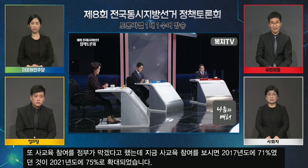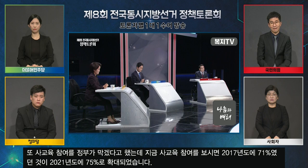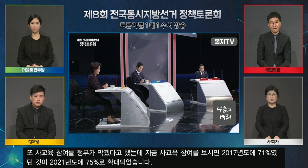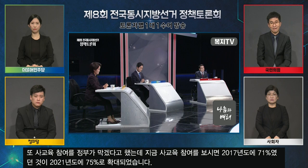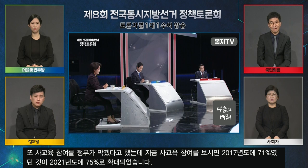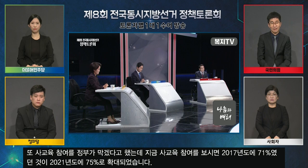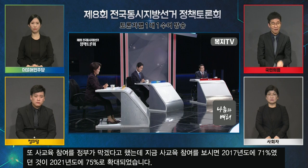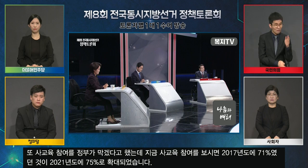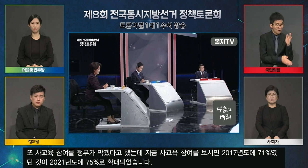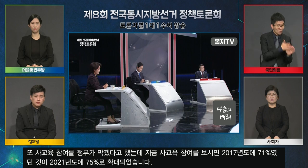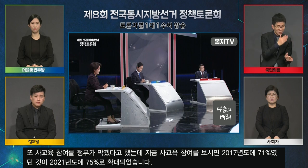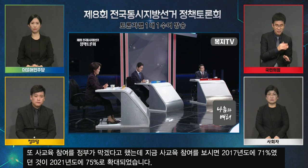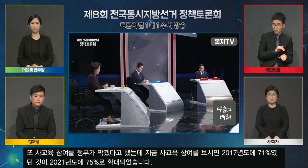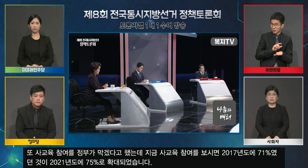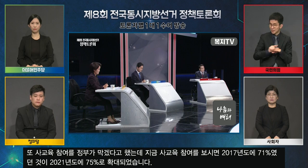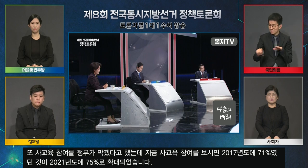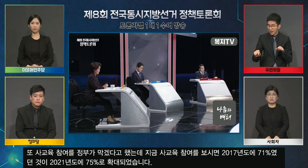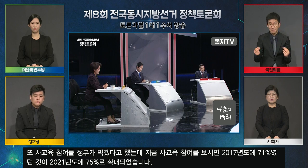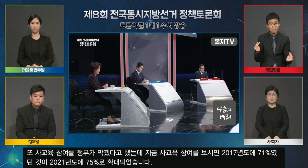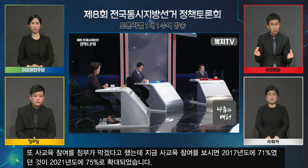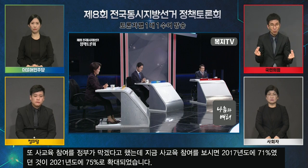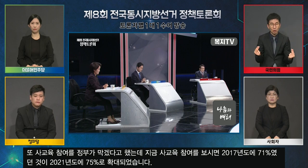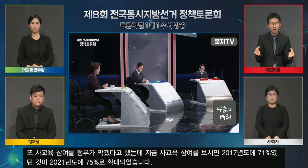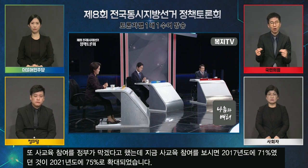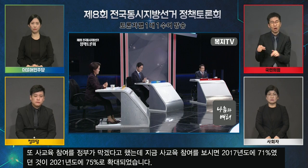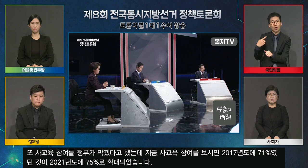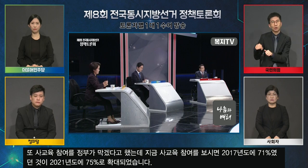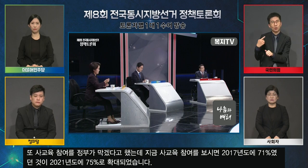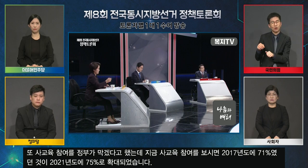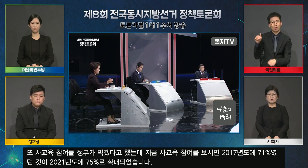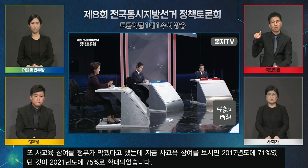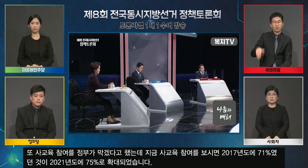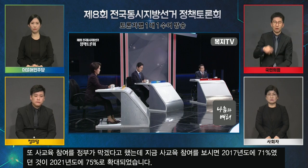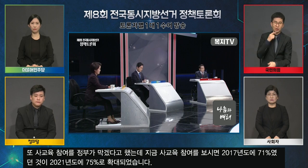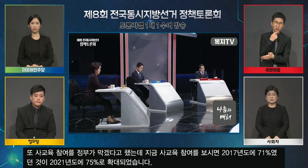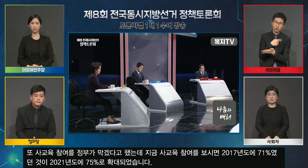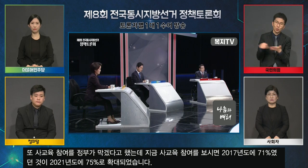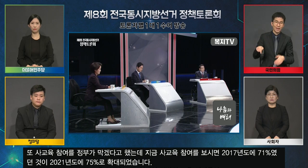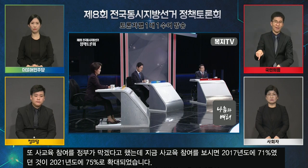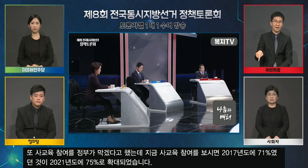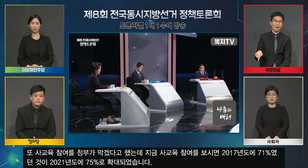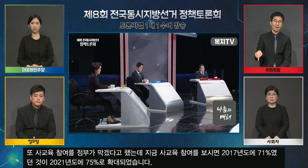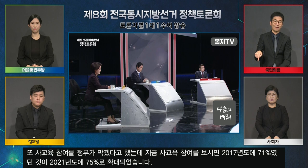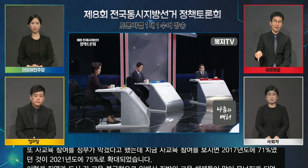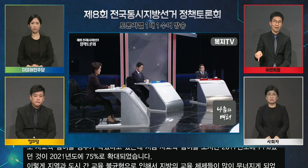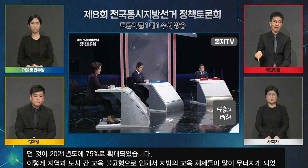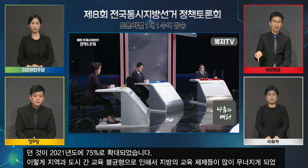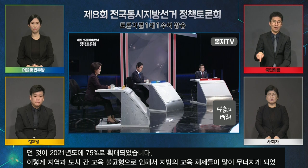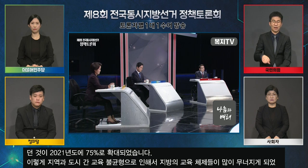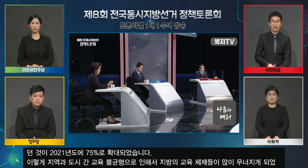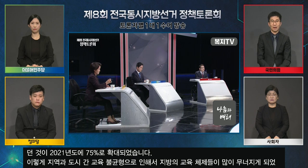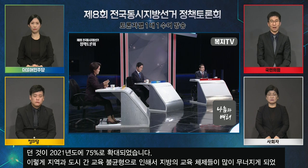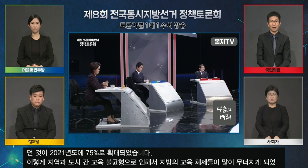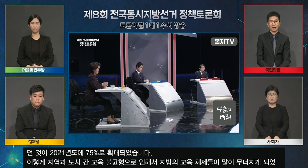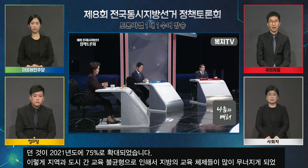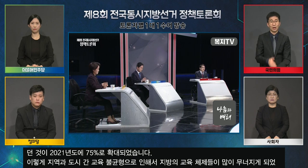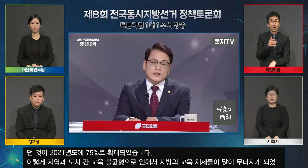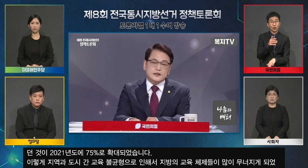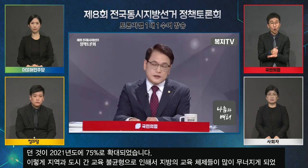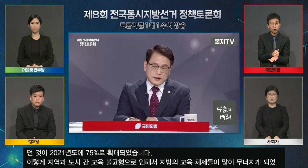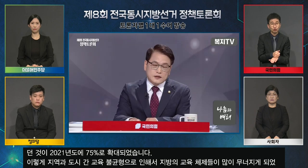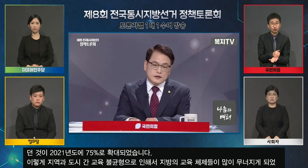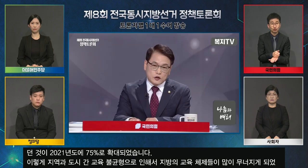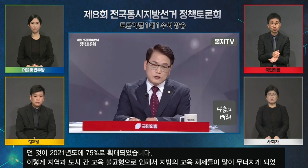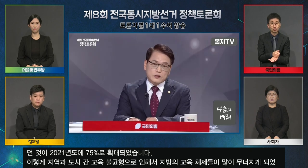지방의 교육 체제들이 많이 무너지게 되었고 이로 인한 도시 선후